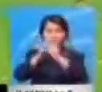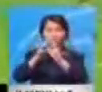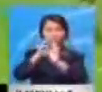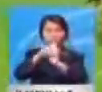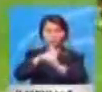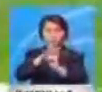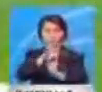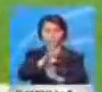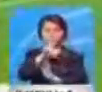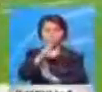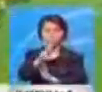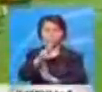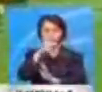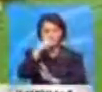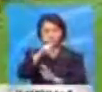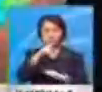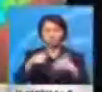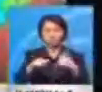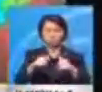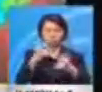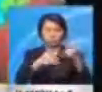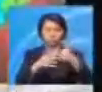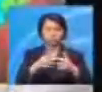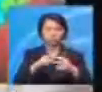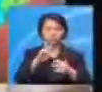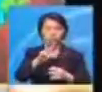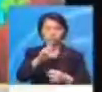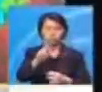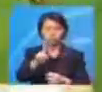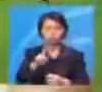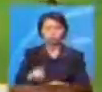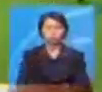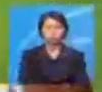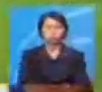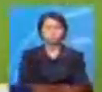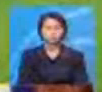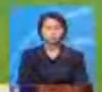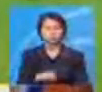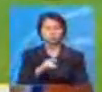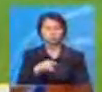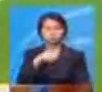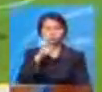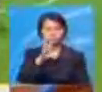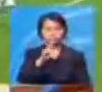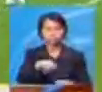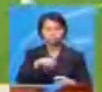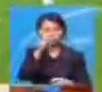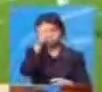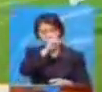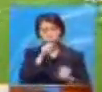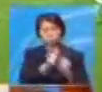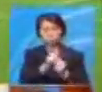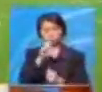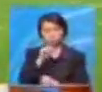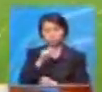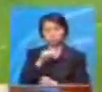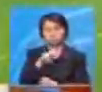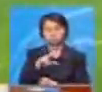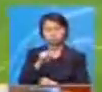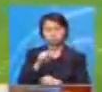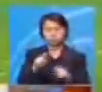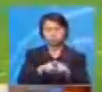minit ke43 untuk Pelawat di depan 21 di babak kedua perak terus mengasak dan alias fernandz